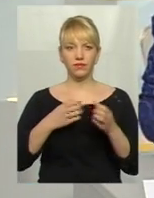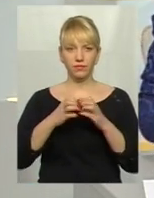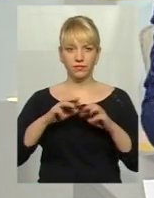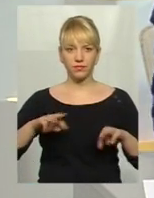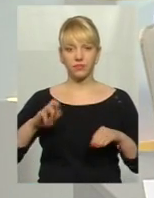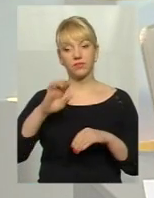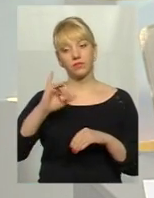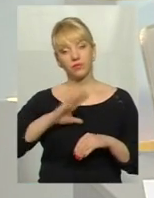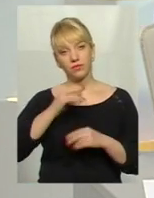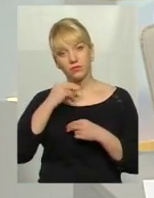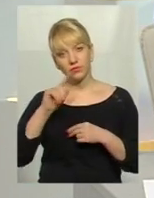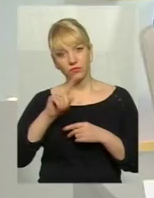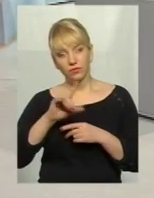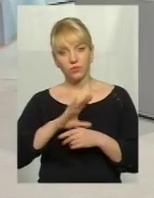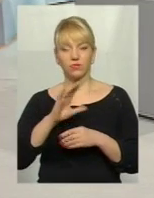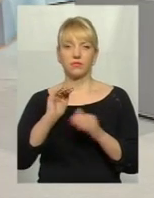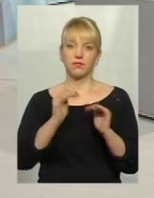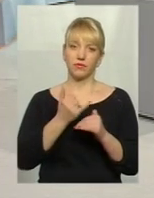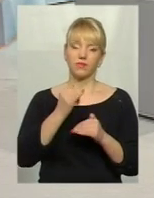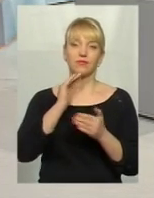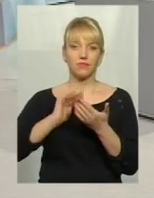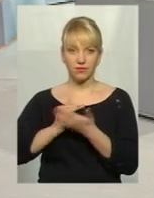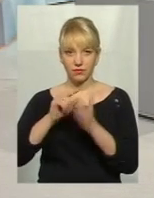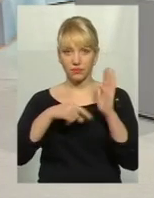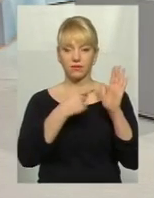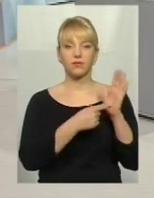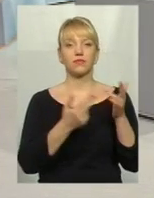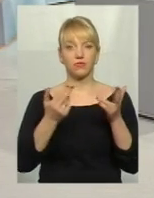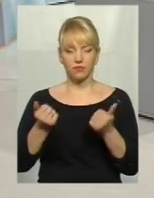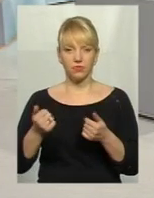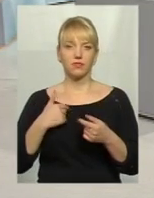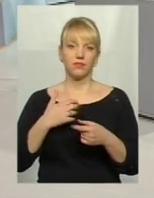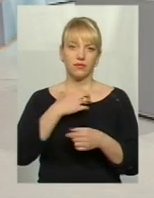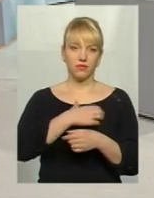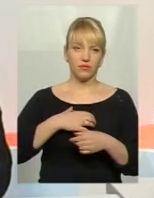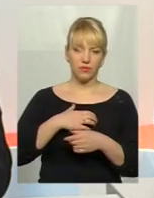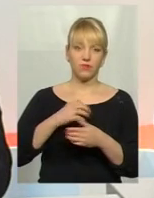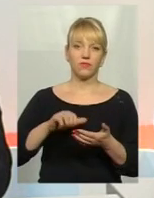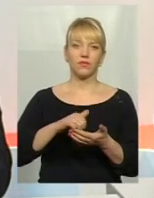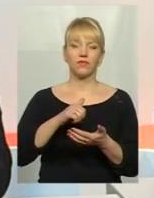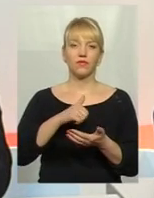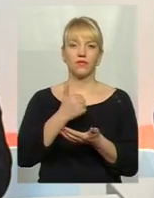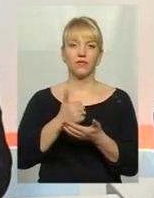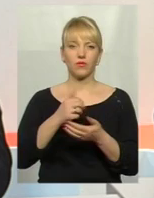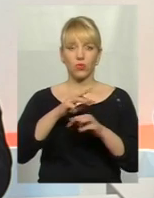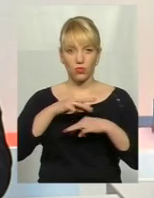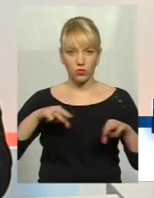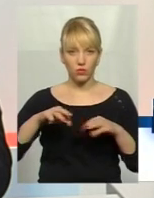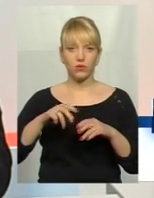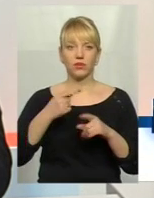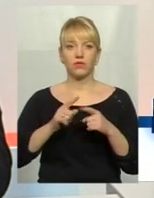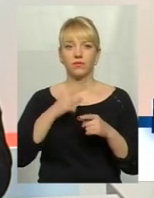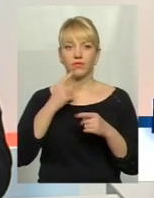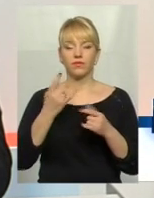би було їх менше, але вони були якісні. Так. Да. Тобто, на сьогоднішній день уряд ставить пріоритетом номер один. Розбудова, є